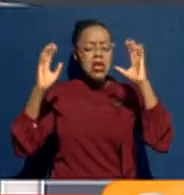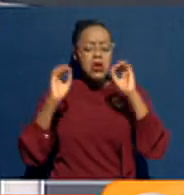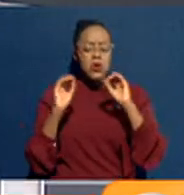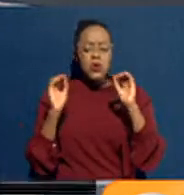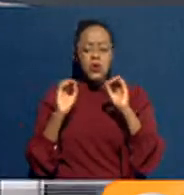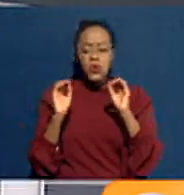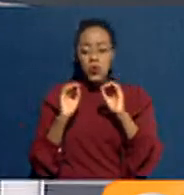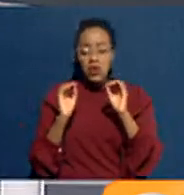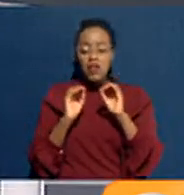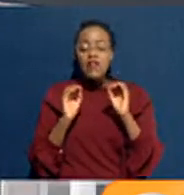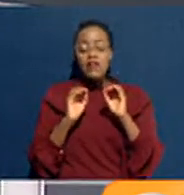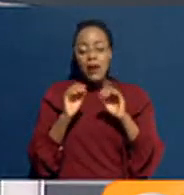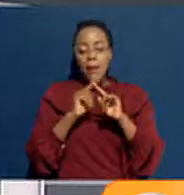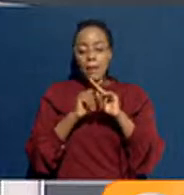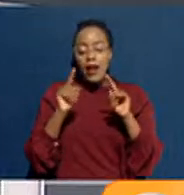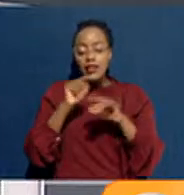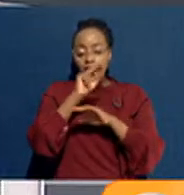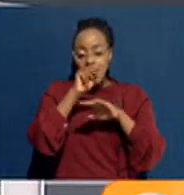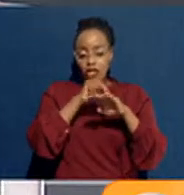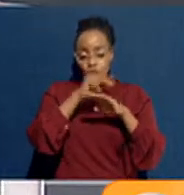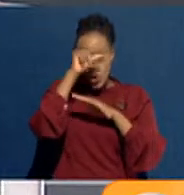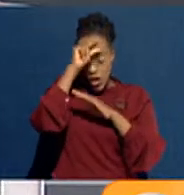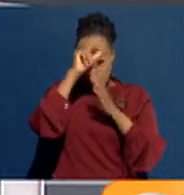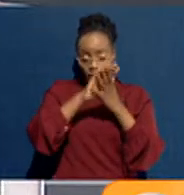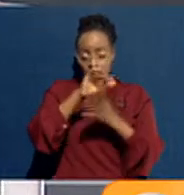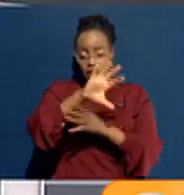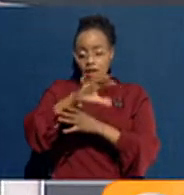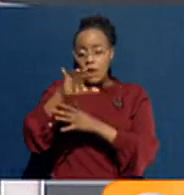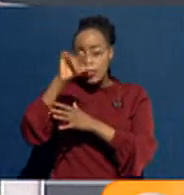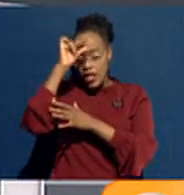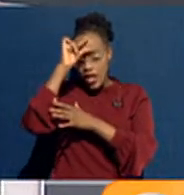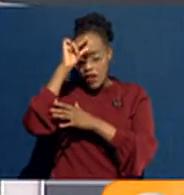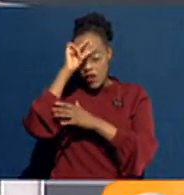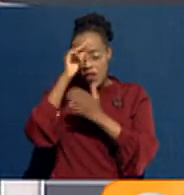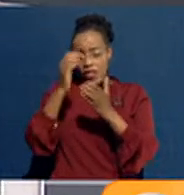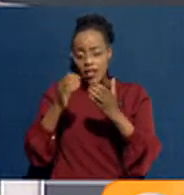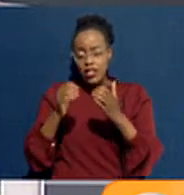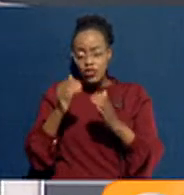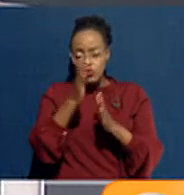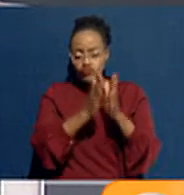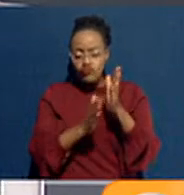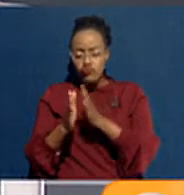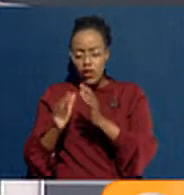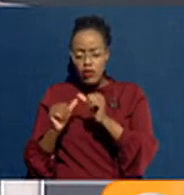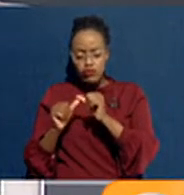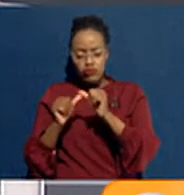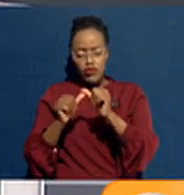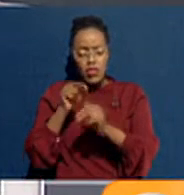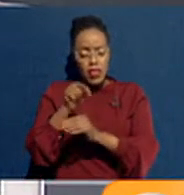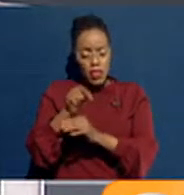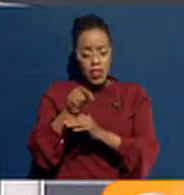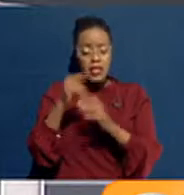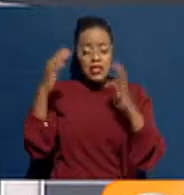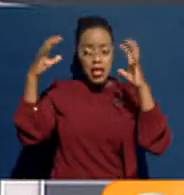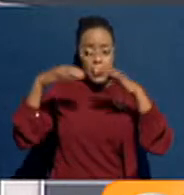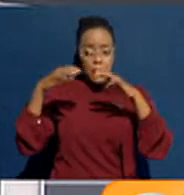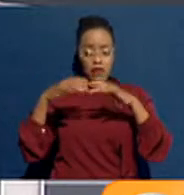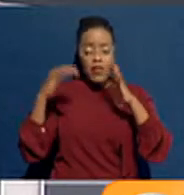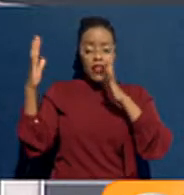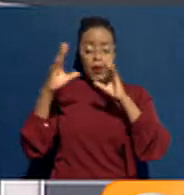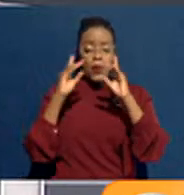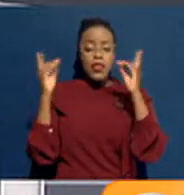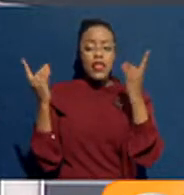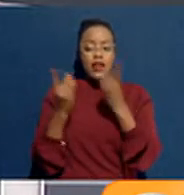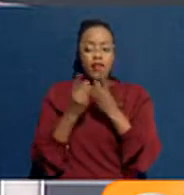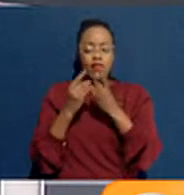awali. Hata hivyo, serikali kuu na zile za kaunti zimetakiwa kuendelea kujiandaa kwa athari za mvua hii. Utabiri wa hali ya anga wa